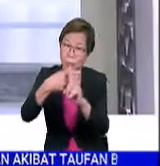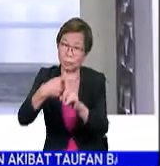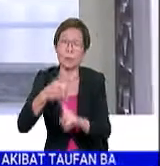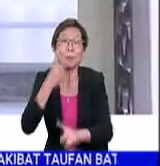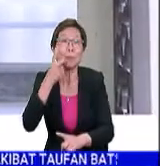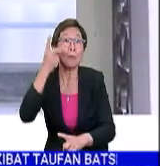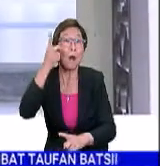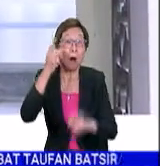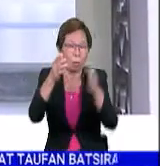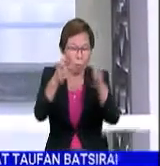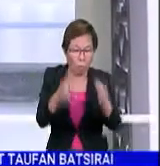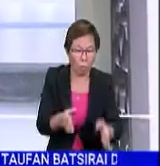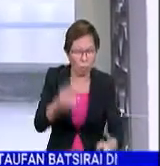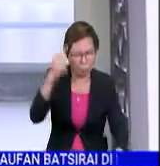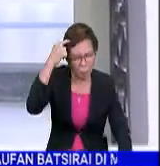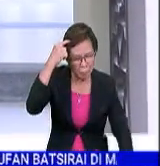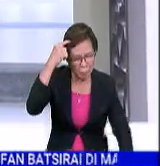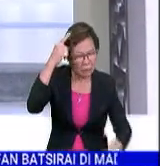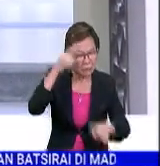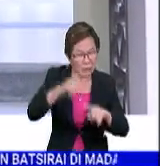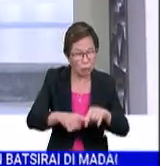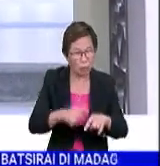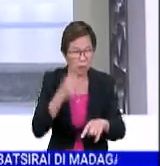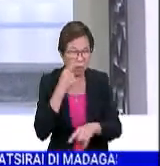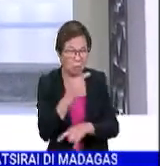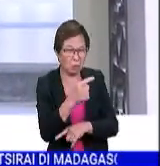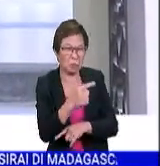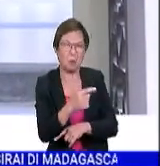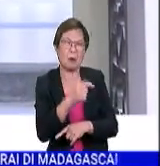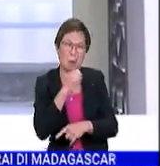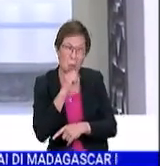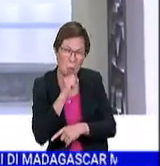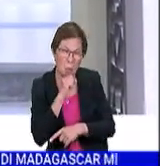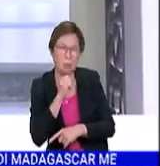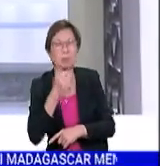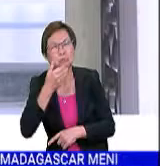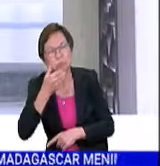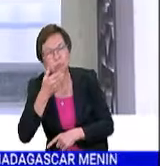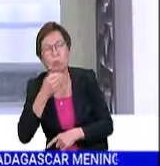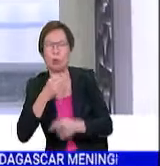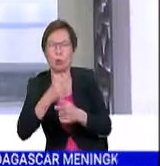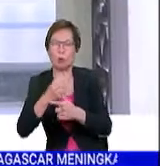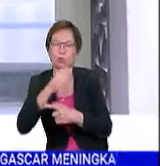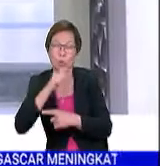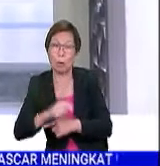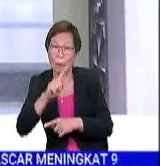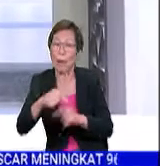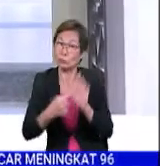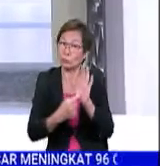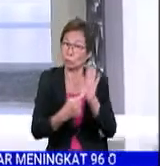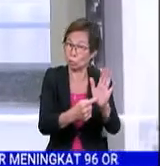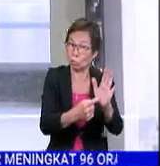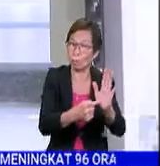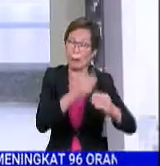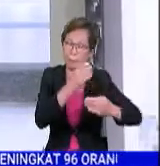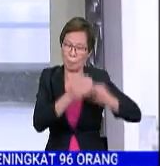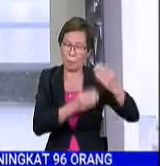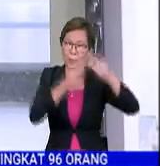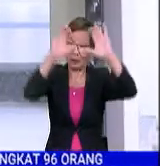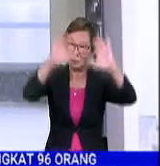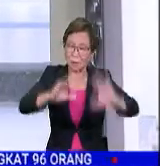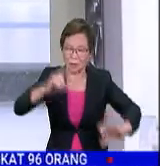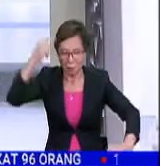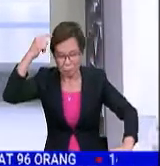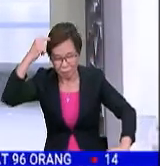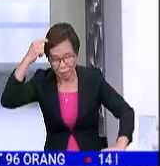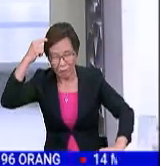Kematangan seseorang berfikir tidak boleh diukur dari segi usia. Sebaliknya, ia boleh ditampilkan melalui perilaku dan cara